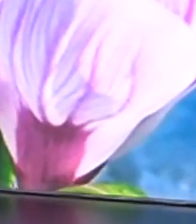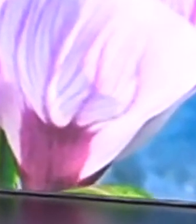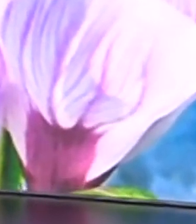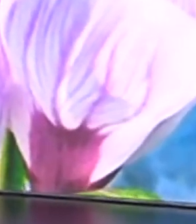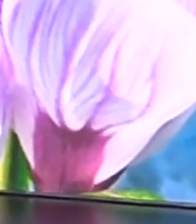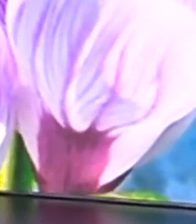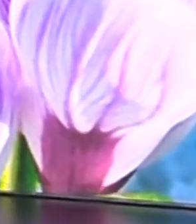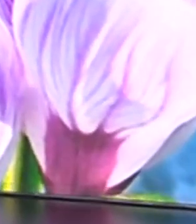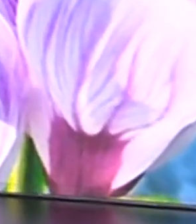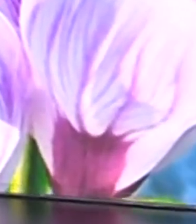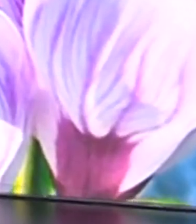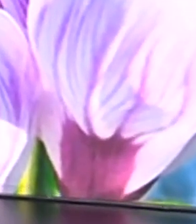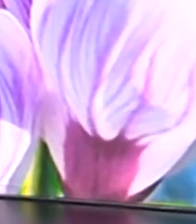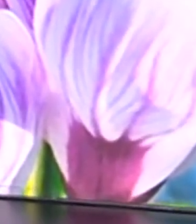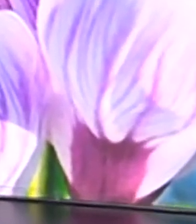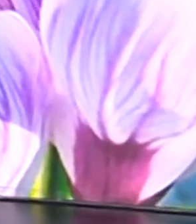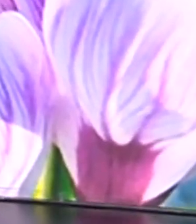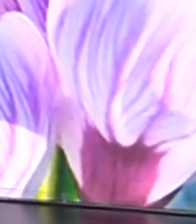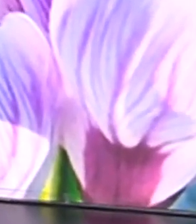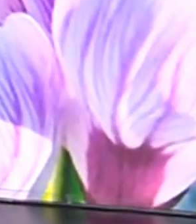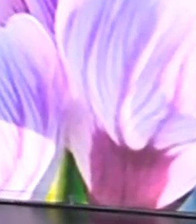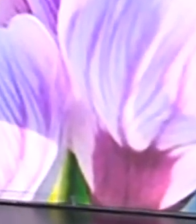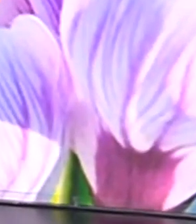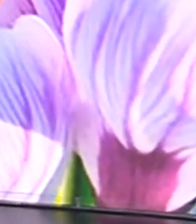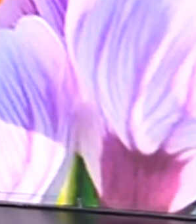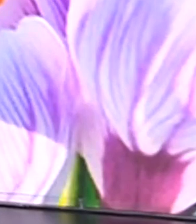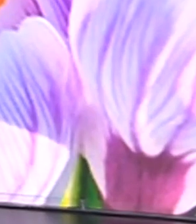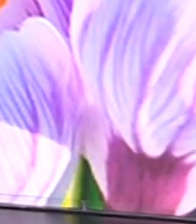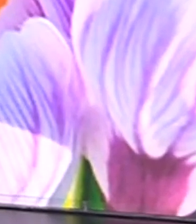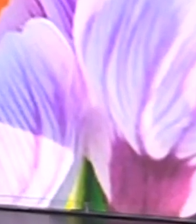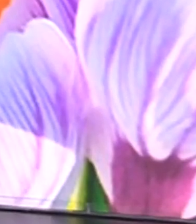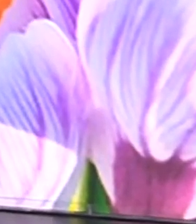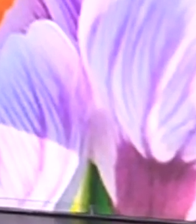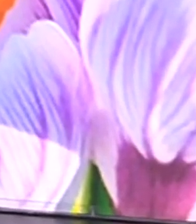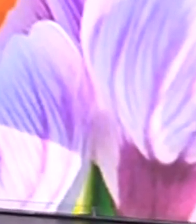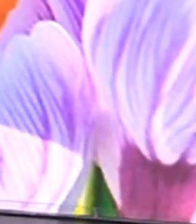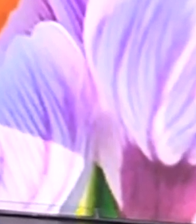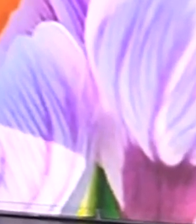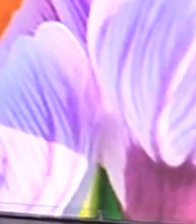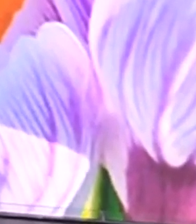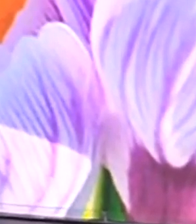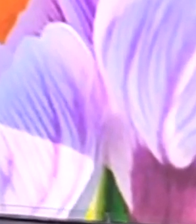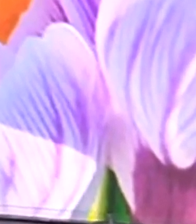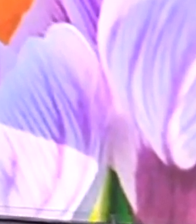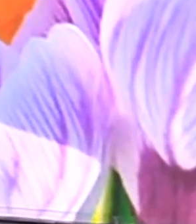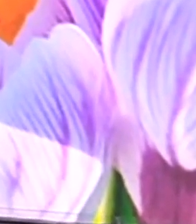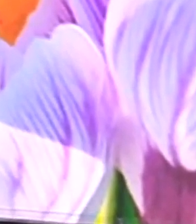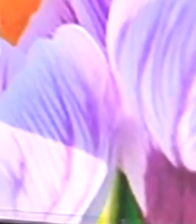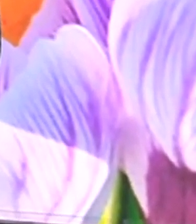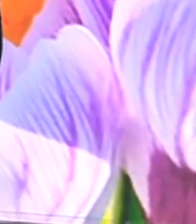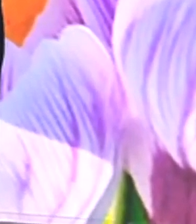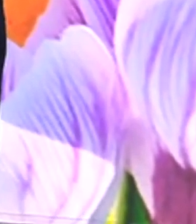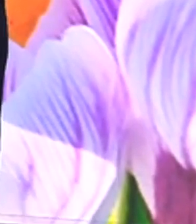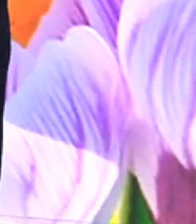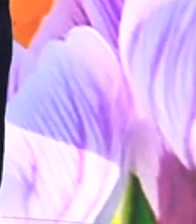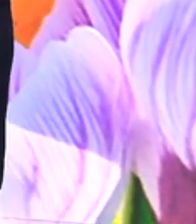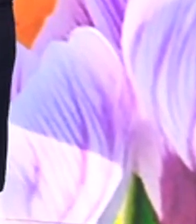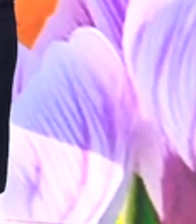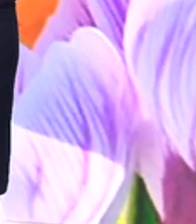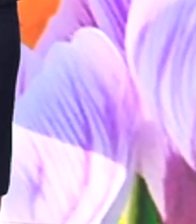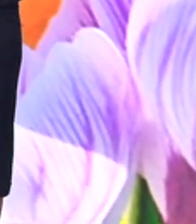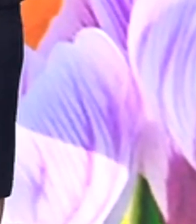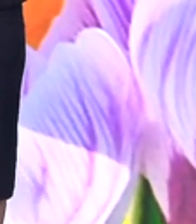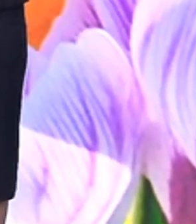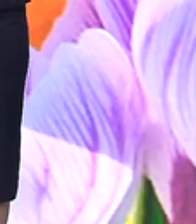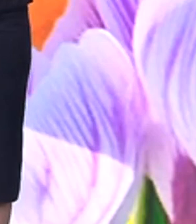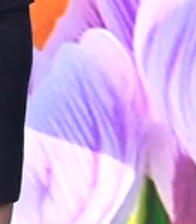қарарлас жаңбыр жауады деп болжайды синоптиктер. Күндіз 11, түнде 3 градус жылы, Алматыда күн ала бұлтты, күндіз 5 градус нөлден жоғары,